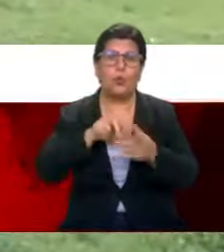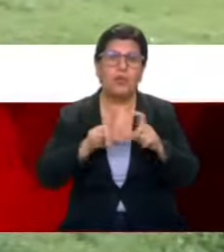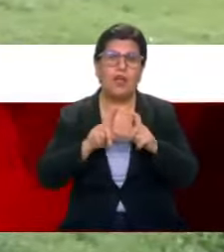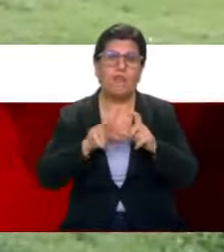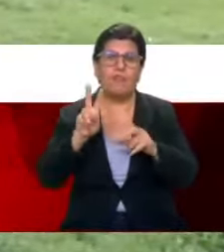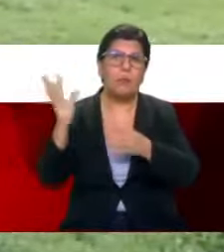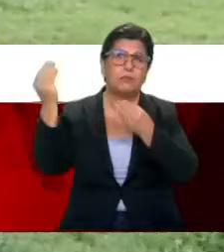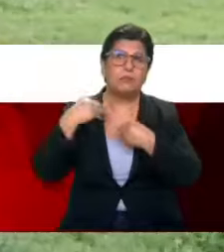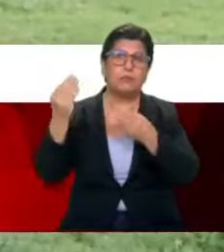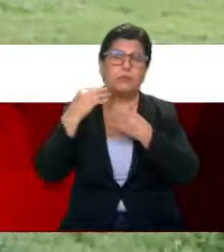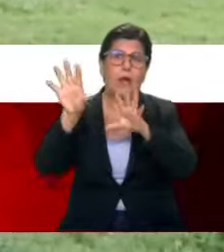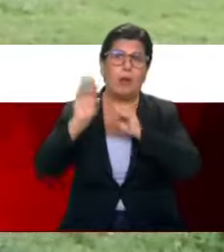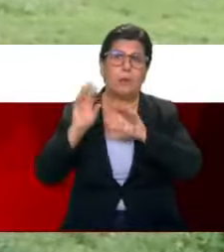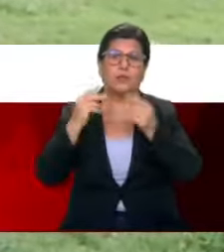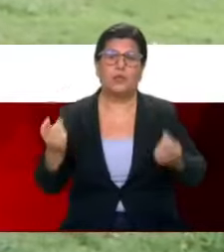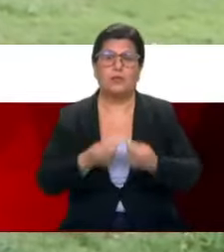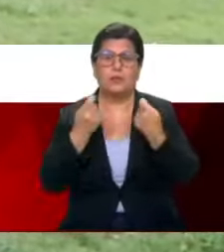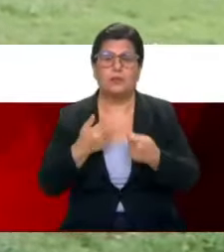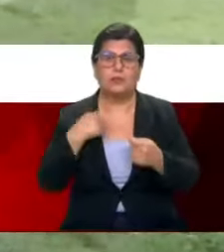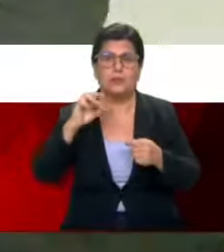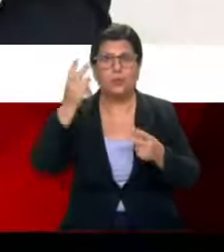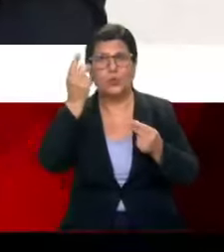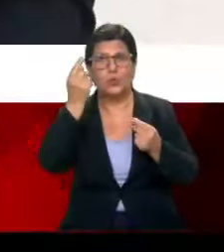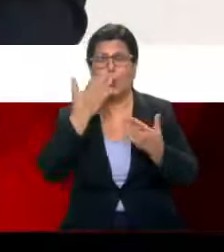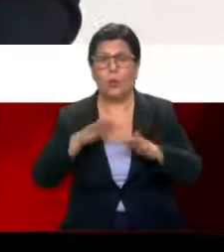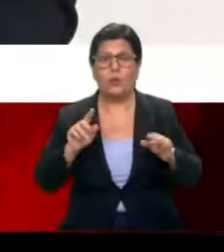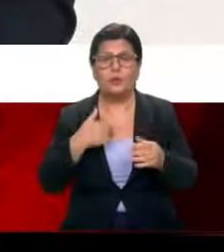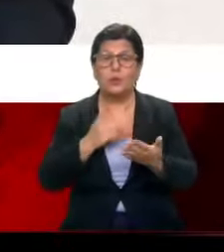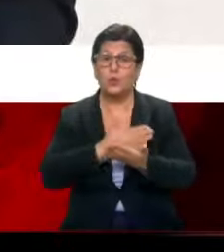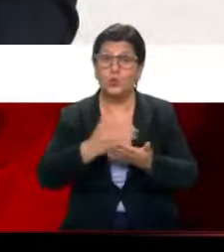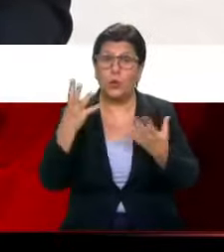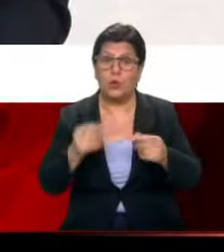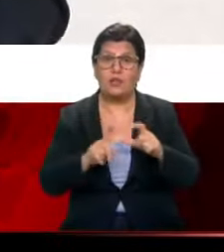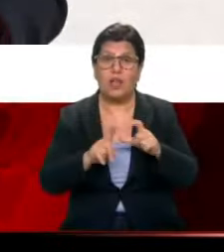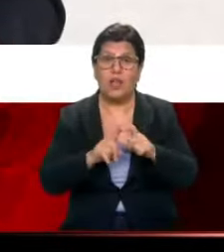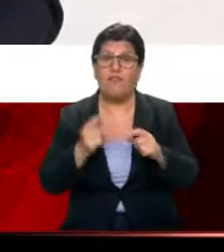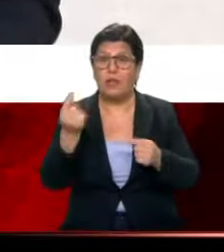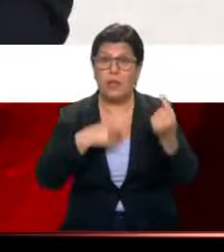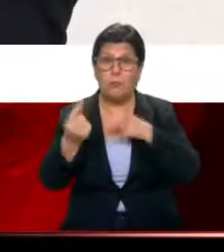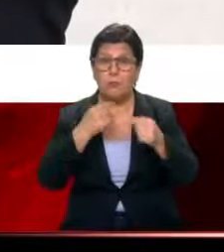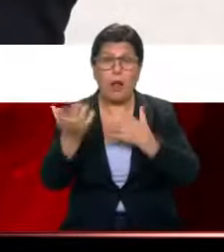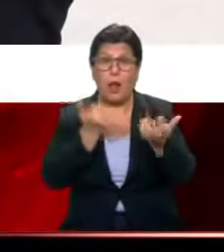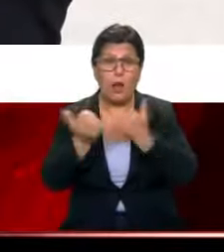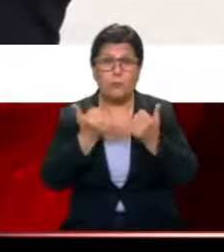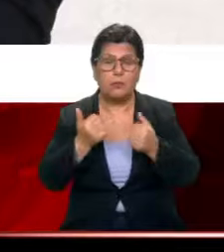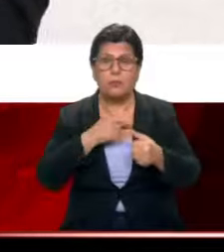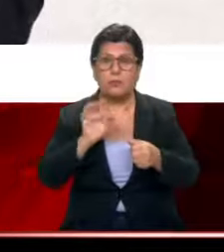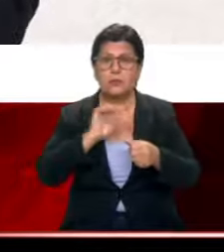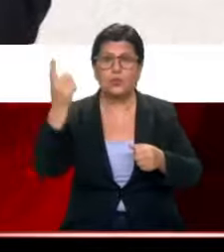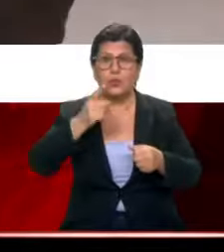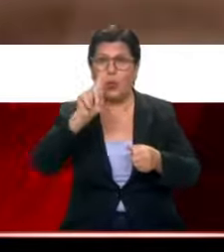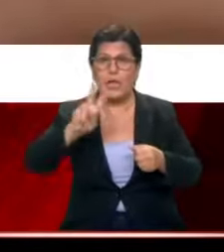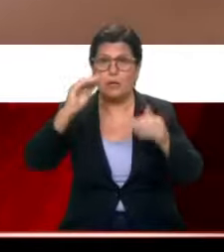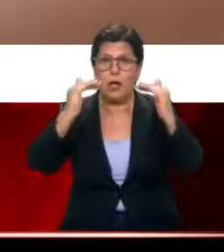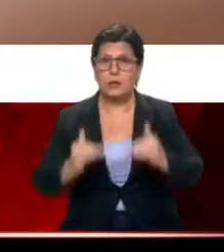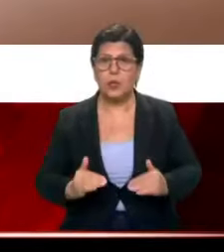Herhalde ilerleyen yaşlarda oluyor. Şu ana kadar bir bunama riski görmedik. Düzenli olarak D vitamini takviyesi alanlardaysa bunama riski %17